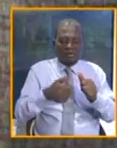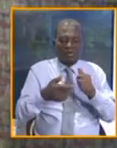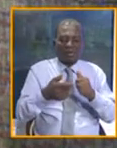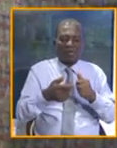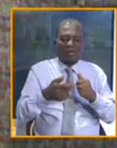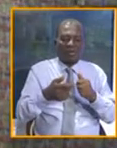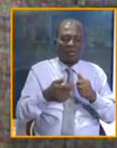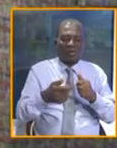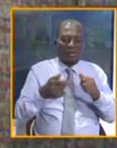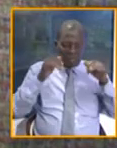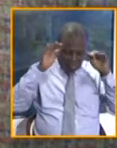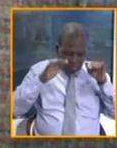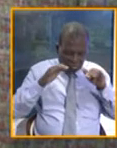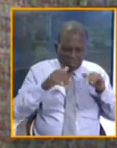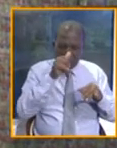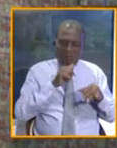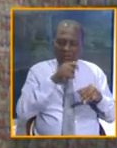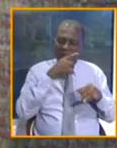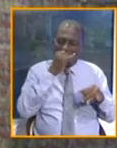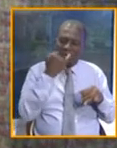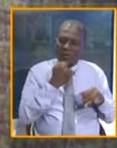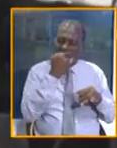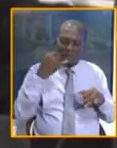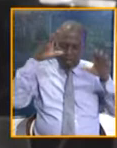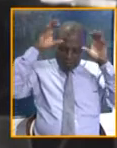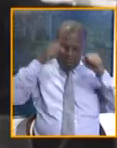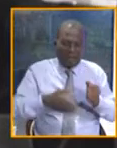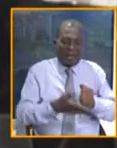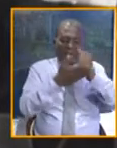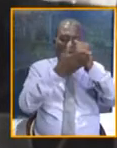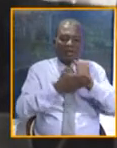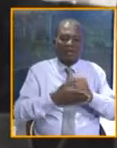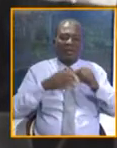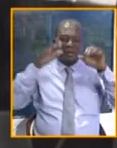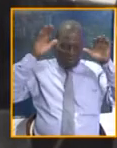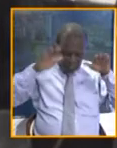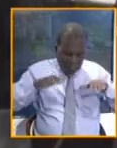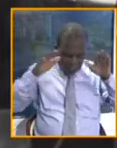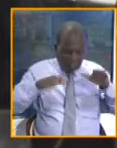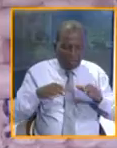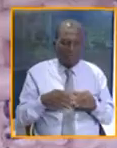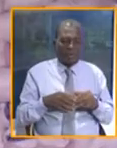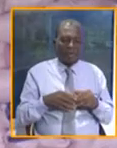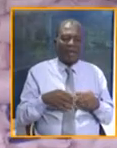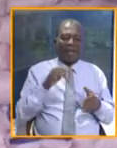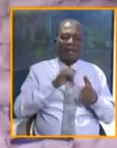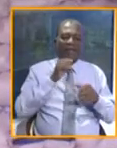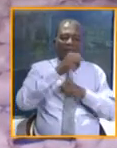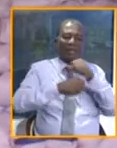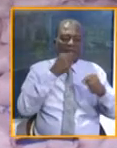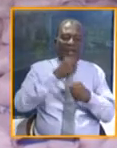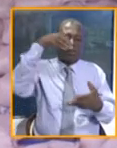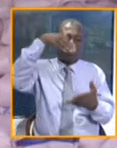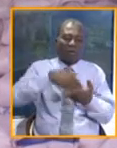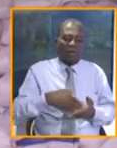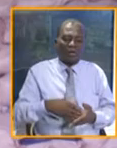le président assiste à la communauté musulmane. Cette solidarité vient d'être manifestée aux musulmans du district autonome